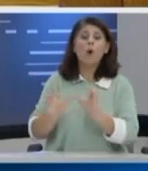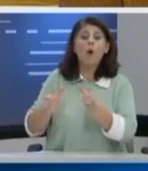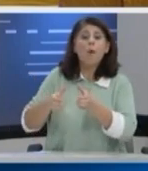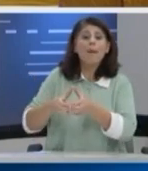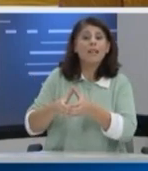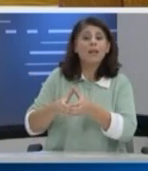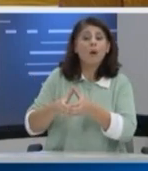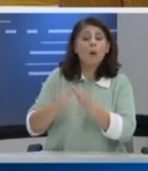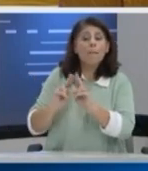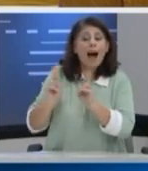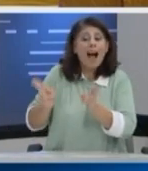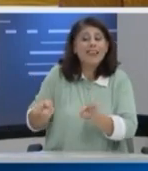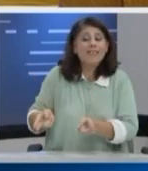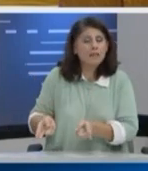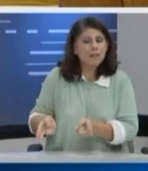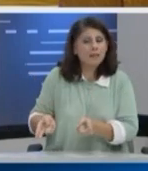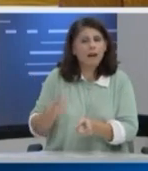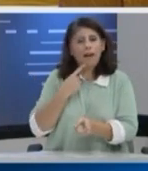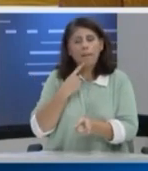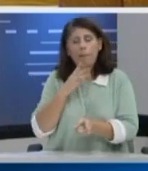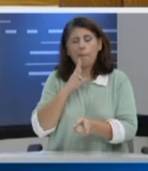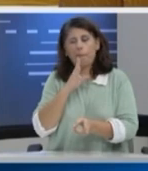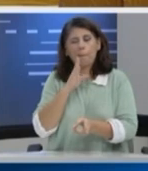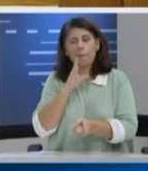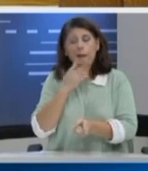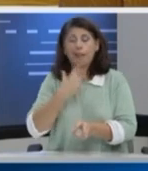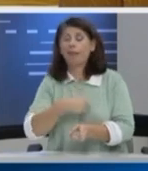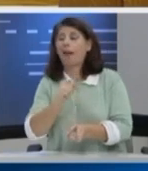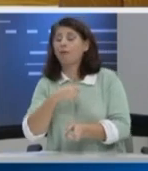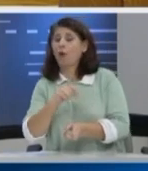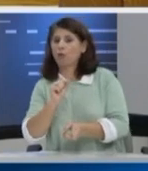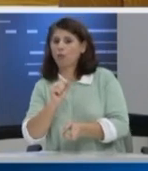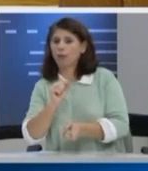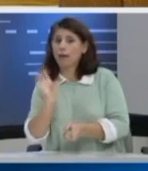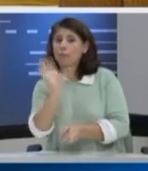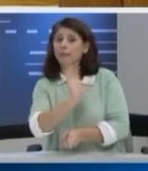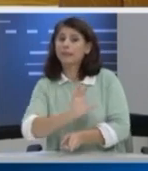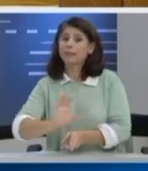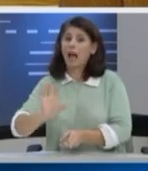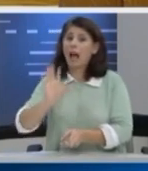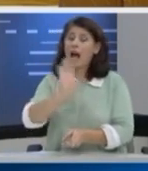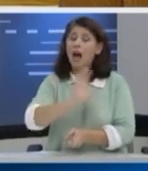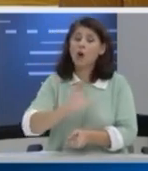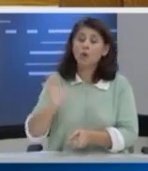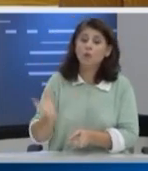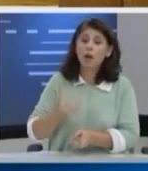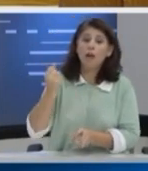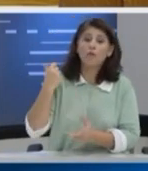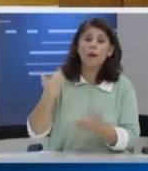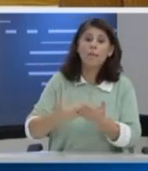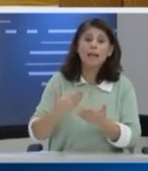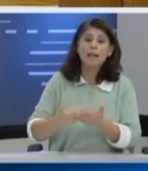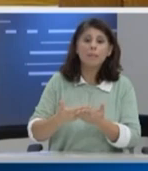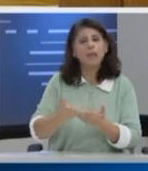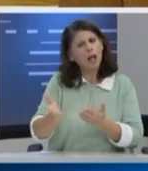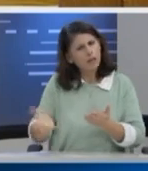μαγαζί, παριστάνουν ότι διαφωνούν. Ψάχνουν να βρουν επιχειρήματα μάλιστα,